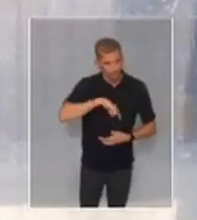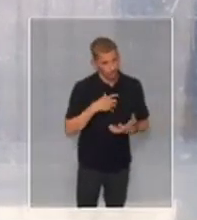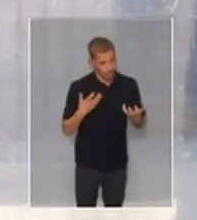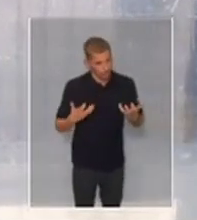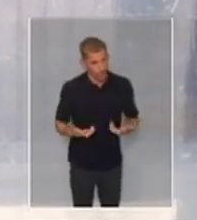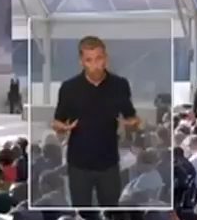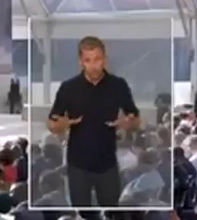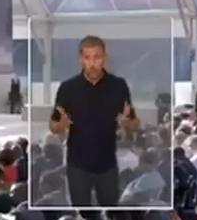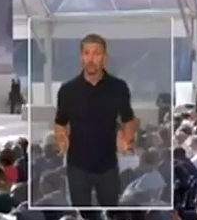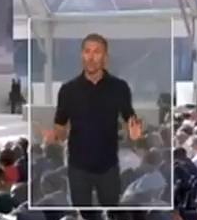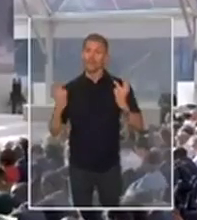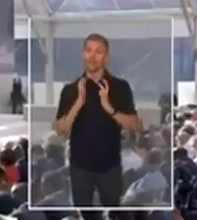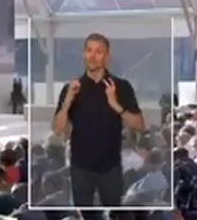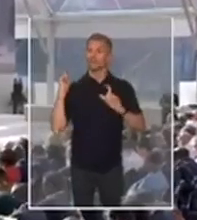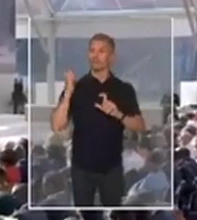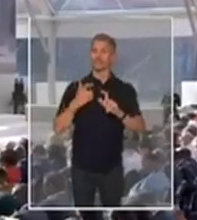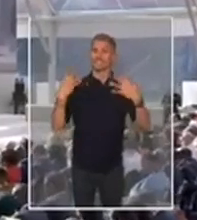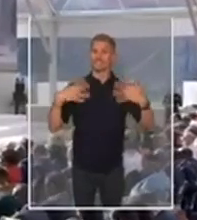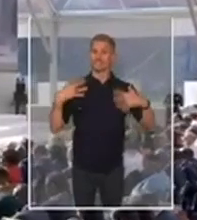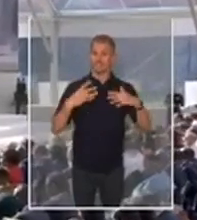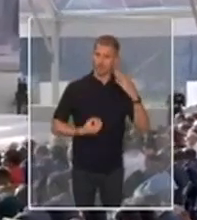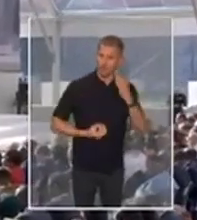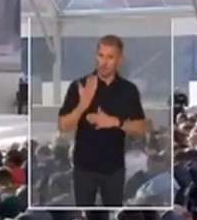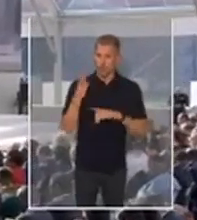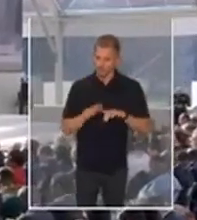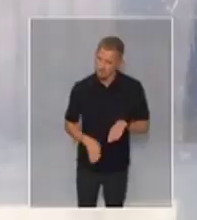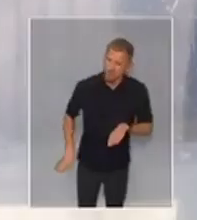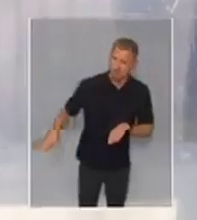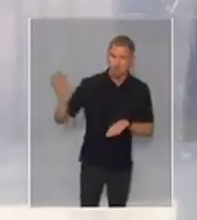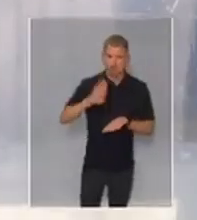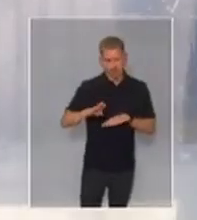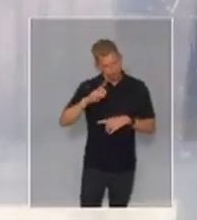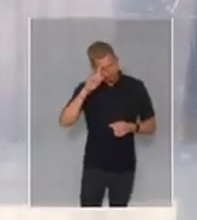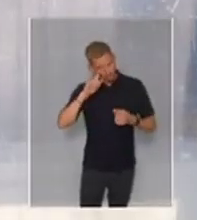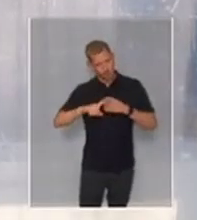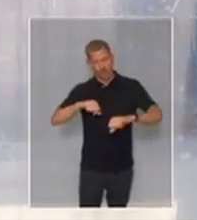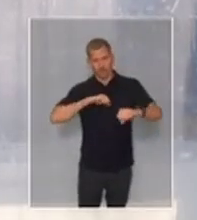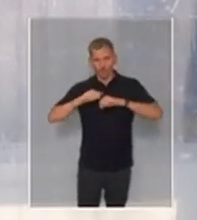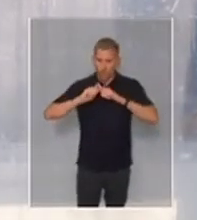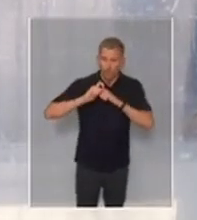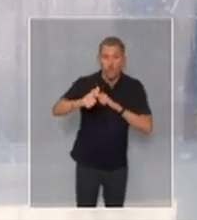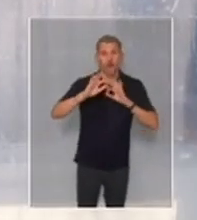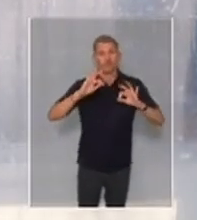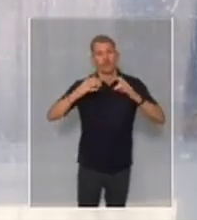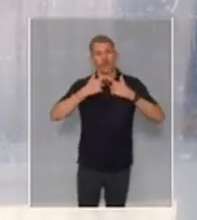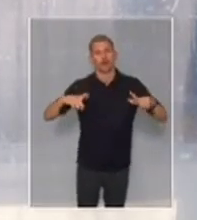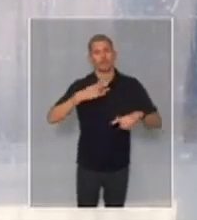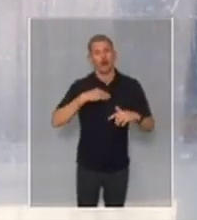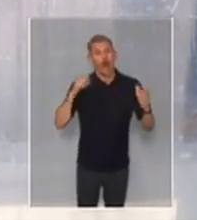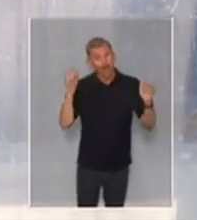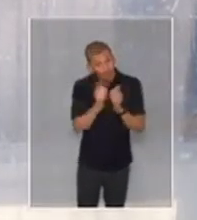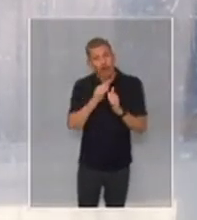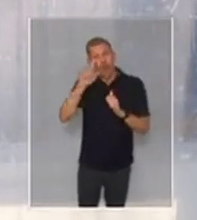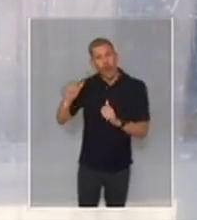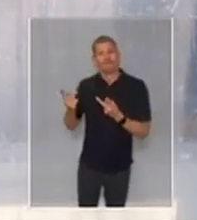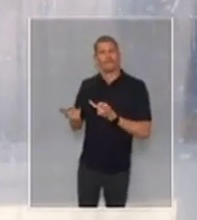sommet puisse donner un nouvel élan à l'action francophone en harmonie avec les valeurs de la